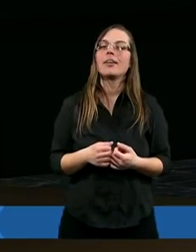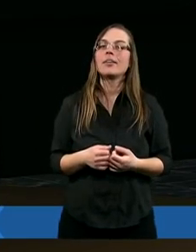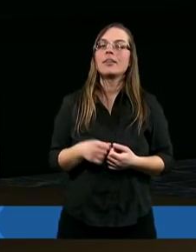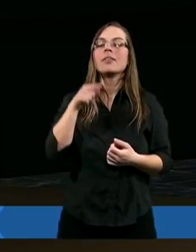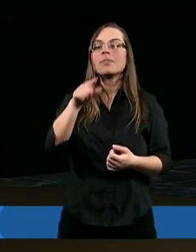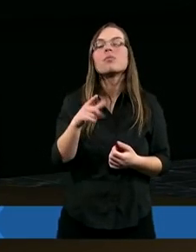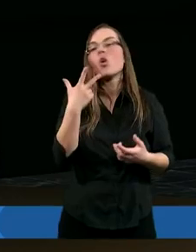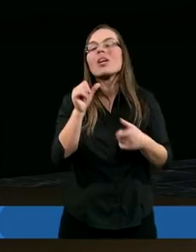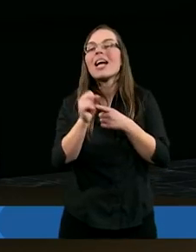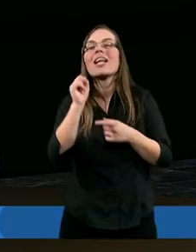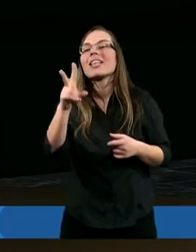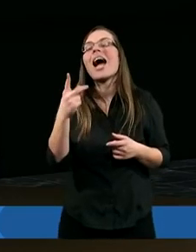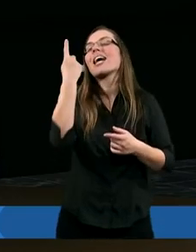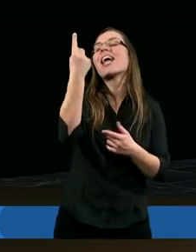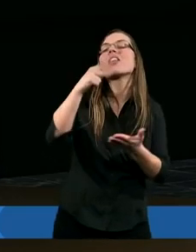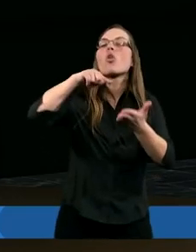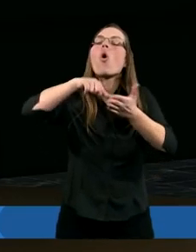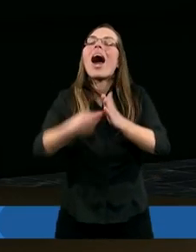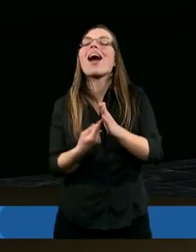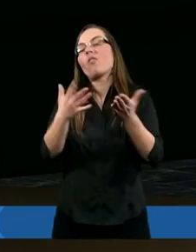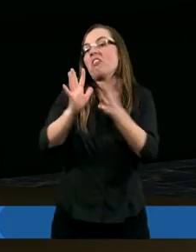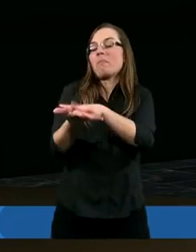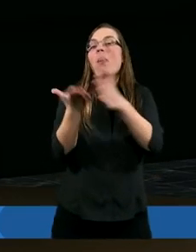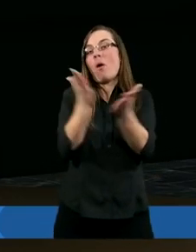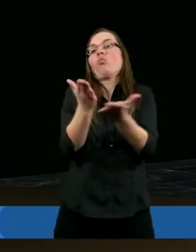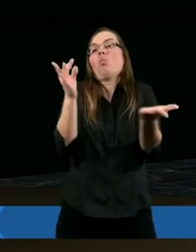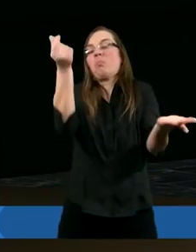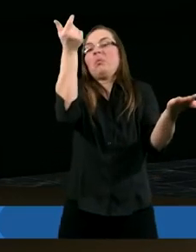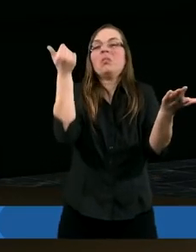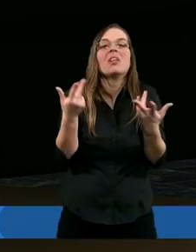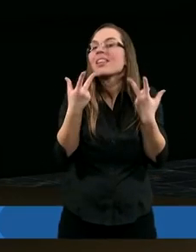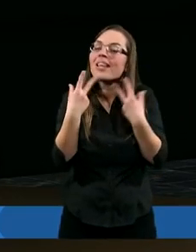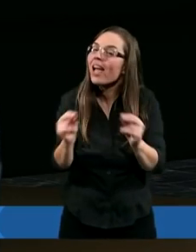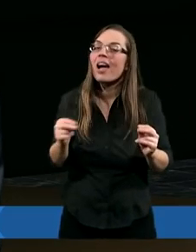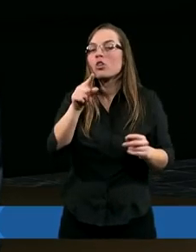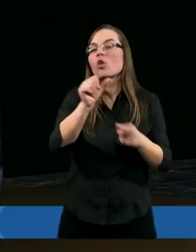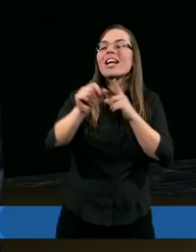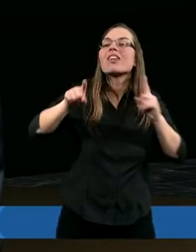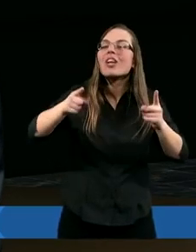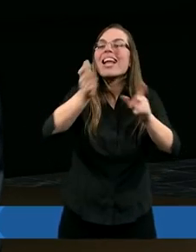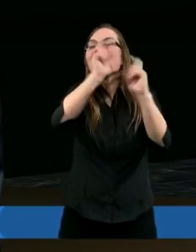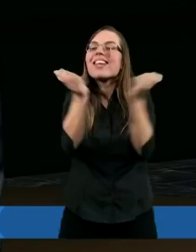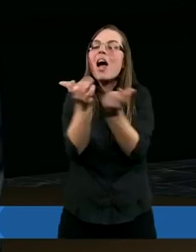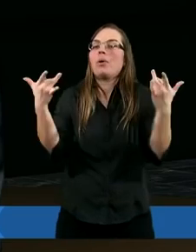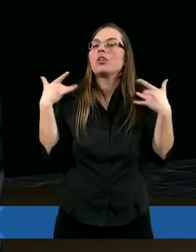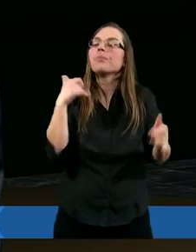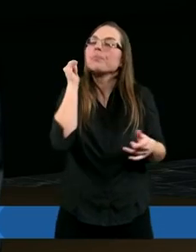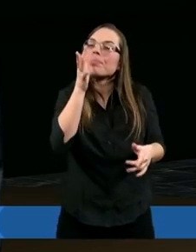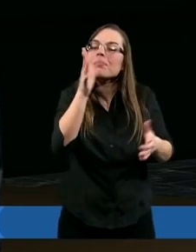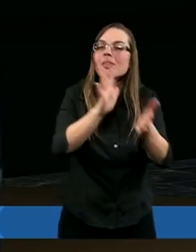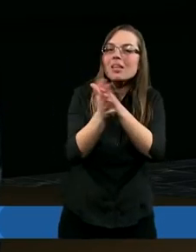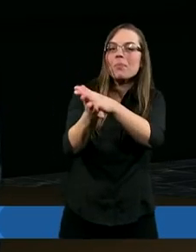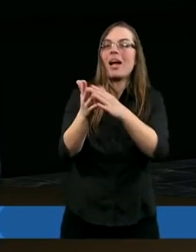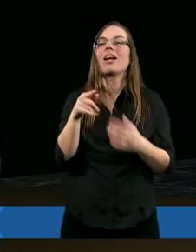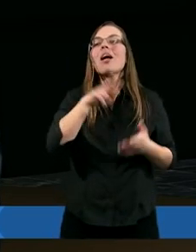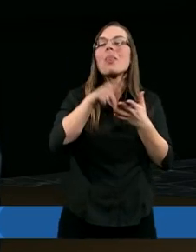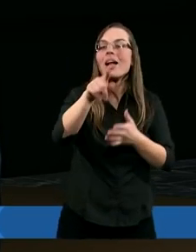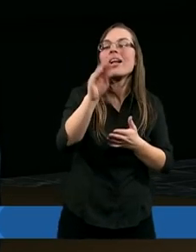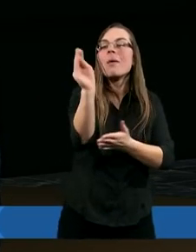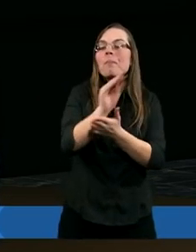to nie jest takie jednorazowe. Jest to dzieło całego życia i na ten temat